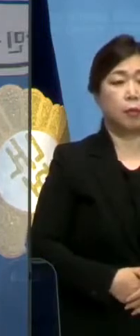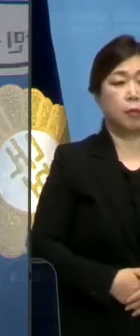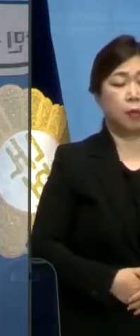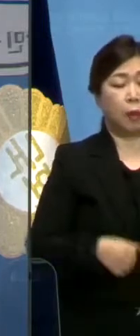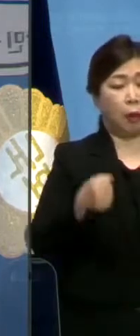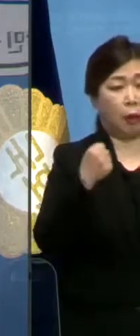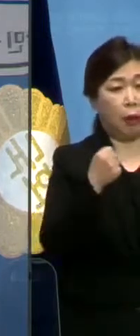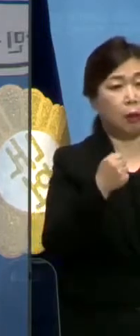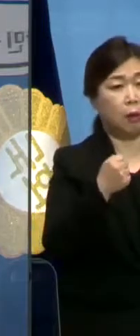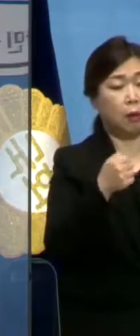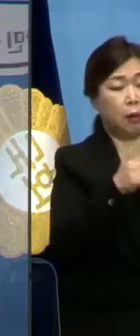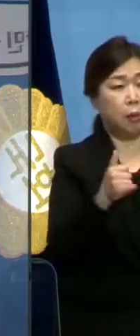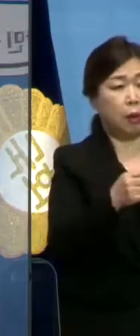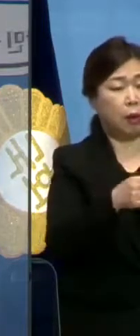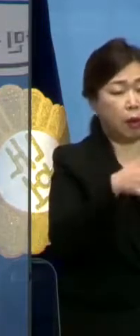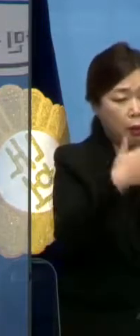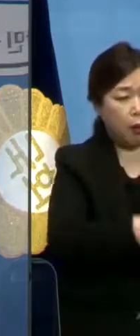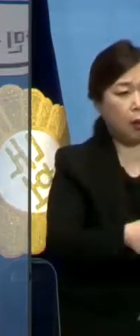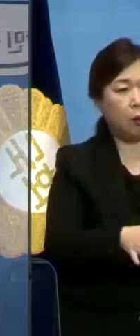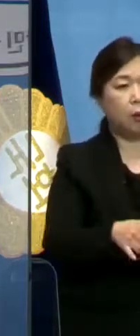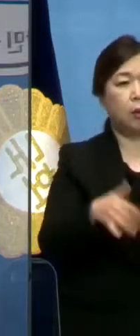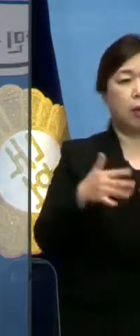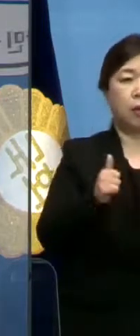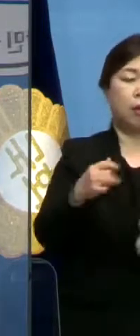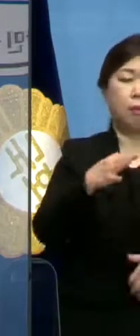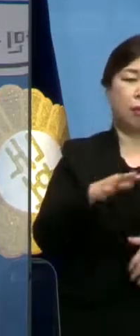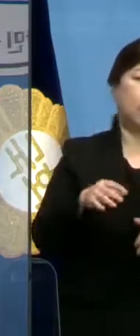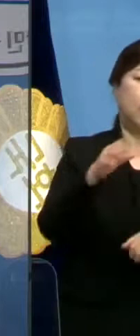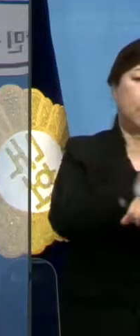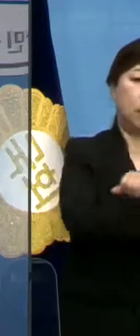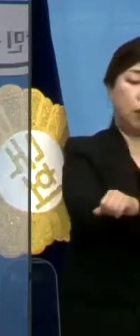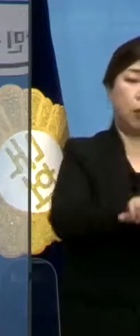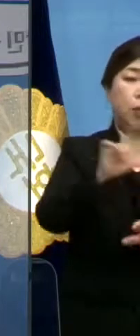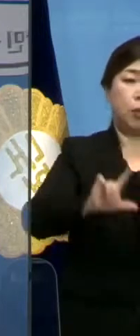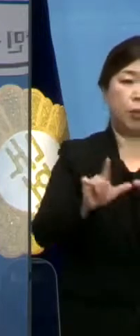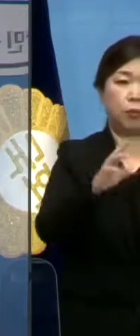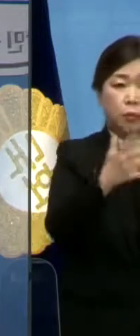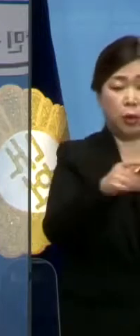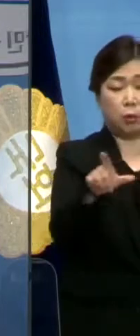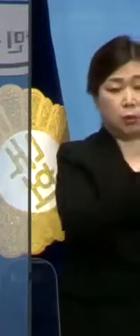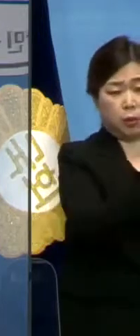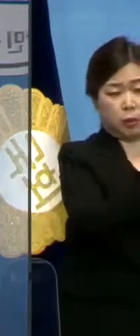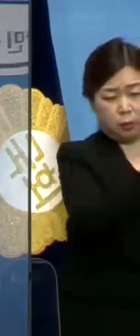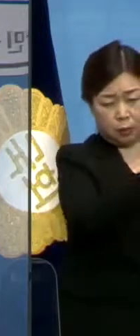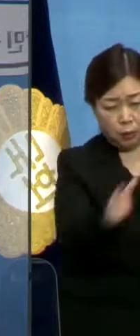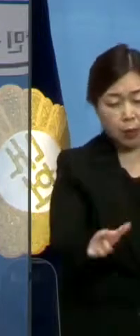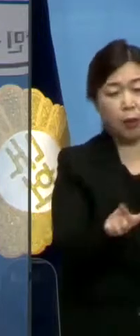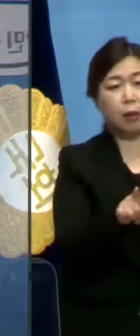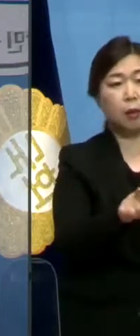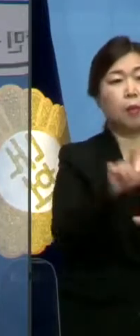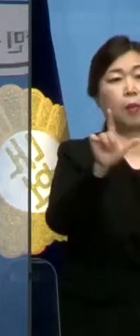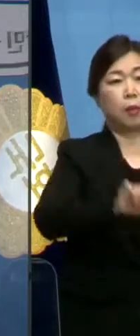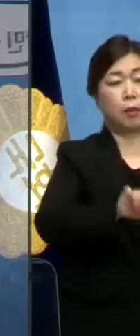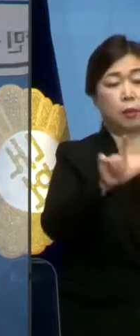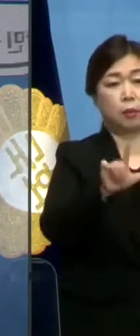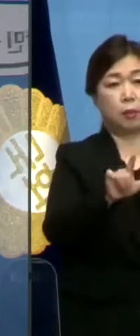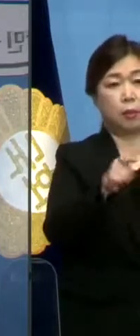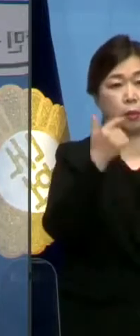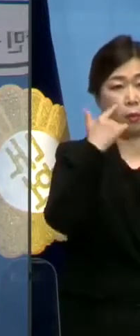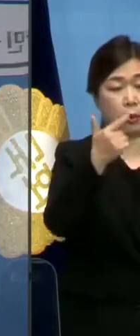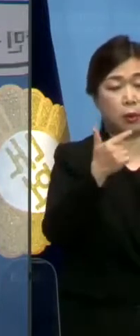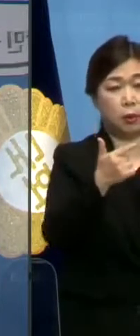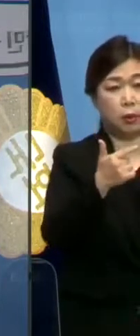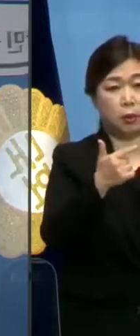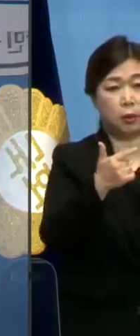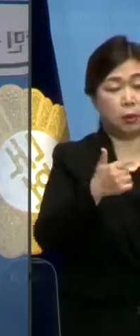강자에게 약하고 약자에게 강한 바로 그 모습이 국회가 국민 신뢰도 꼴찌를 벗어나지 못하는 이유라는 것을